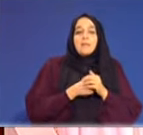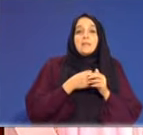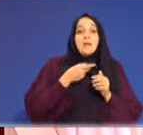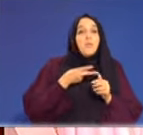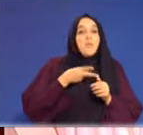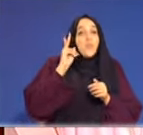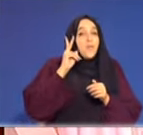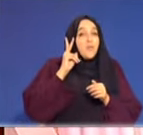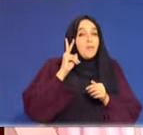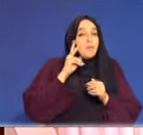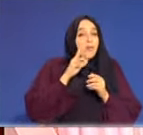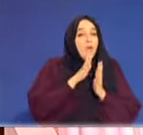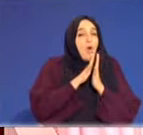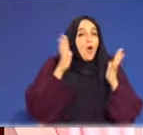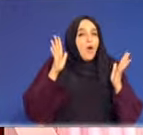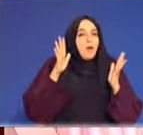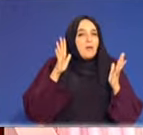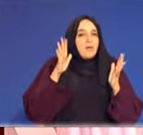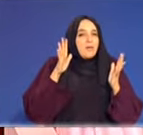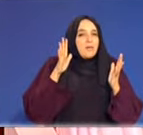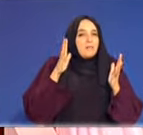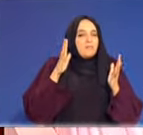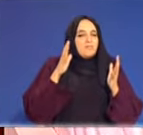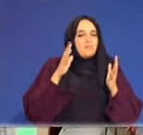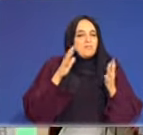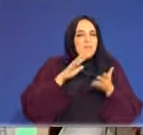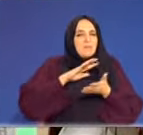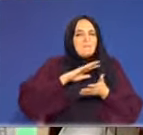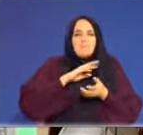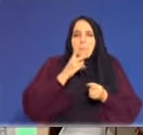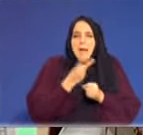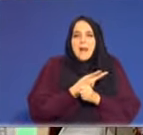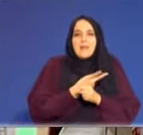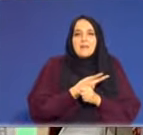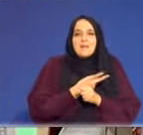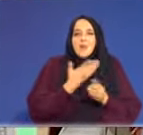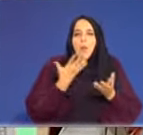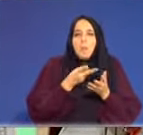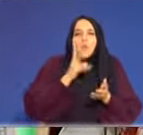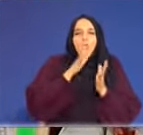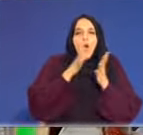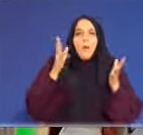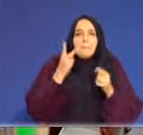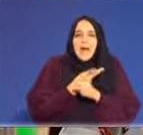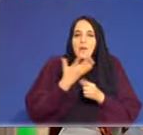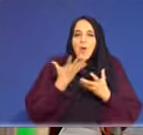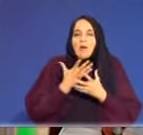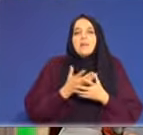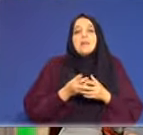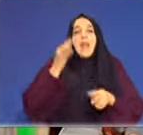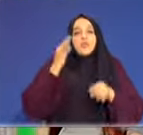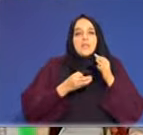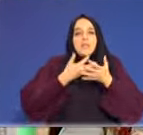أنواع الظلم العدالة البطيئة. نعم، وقد وضحت الأمور حتى نفهم أن القانون صارم